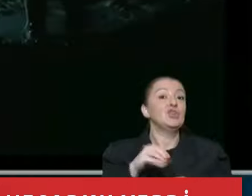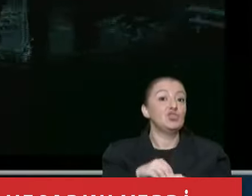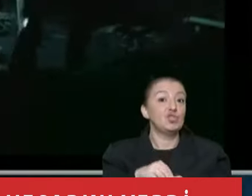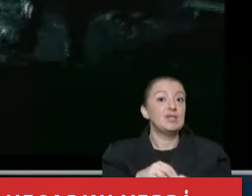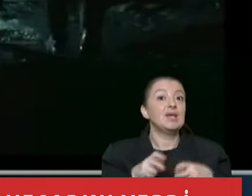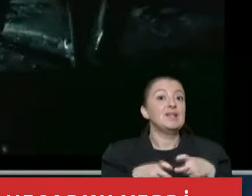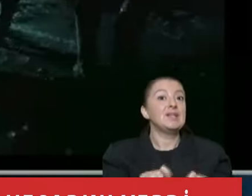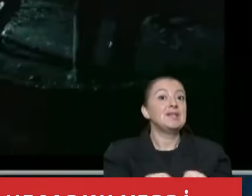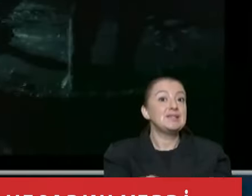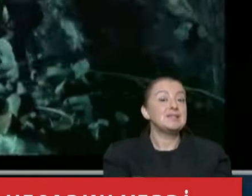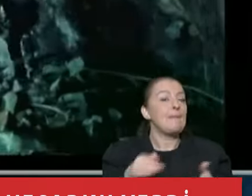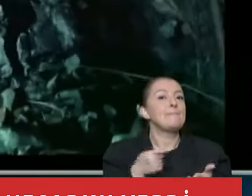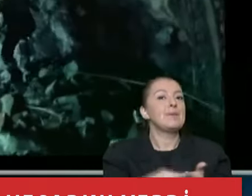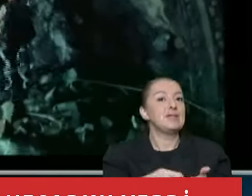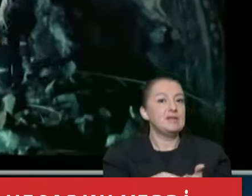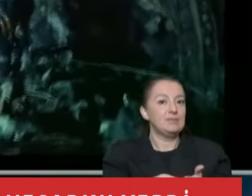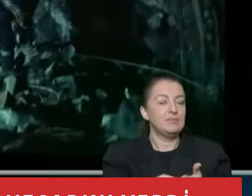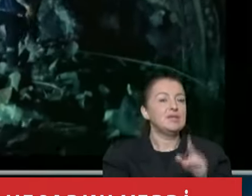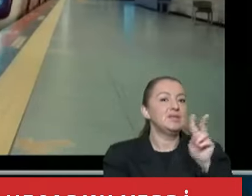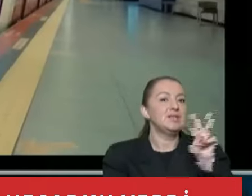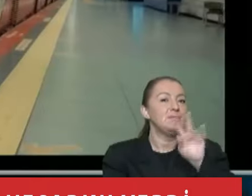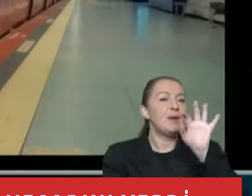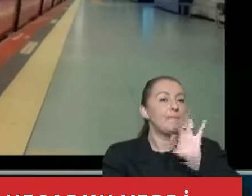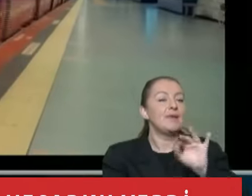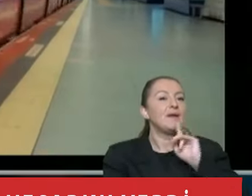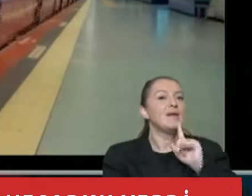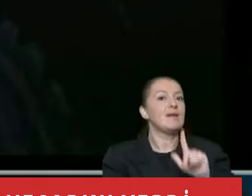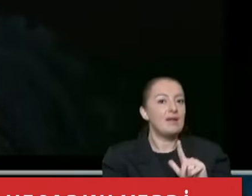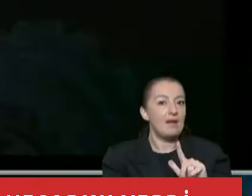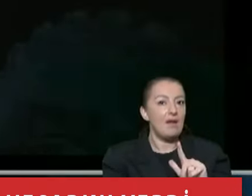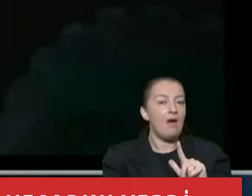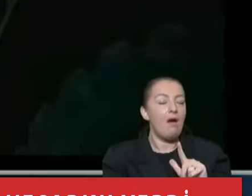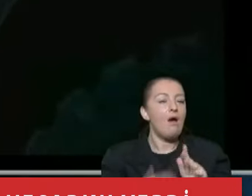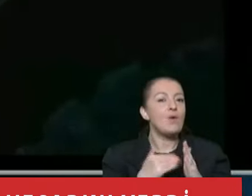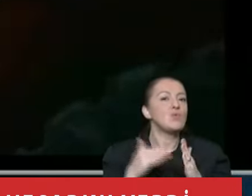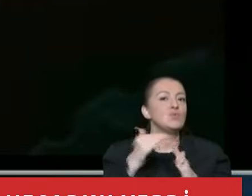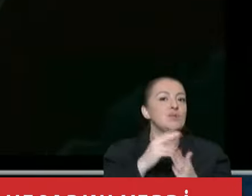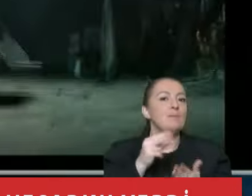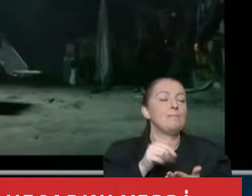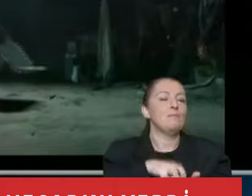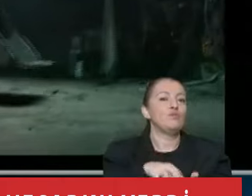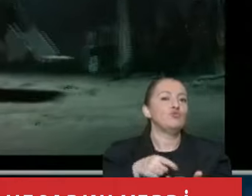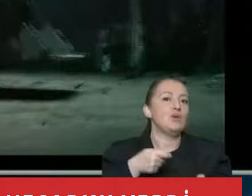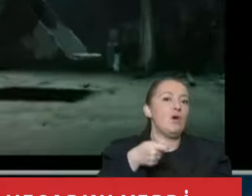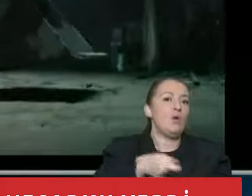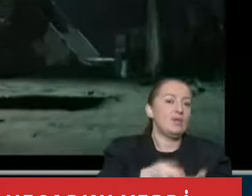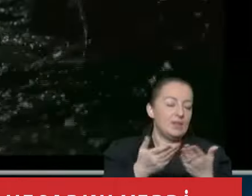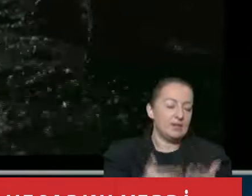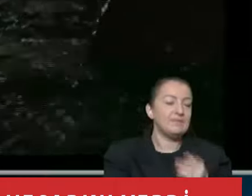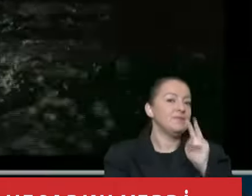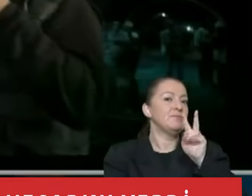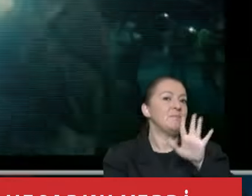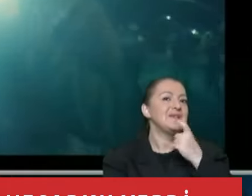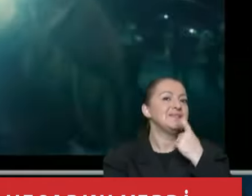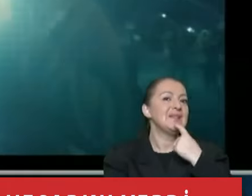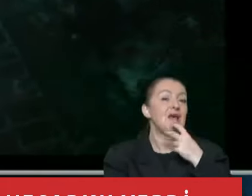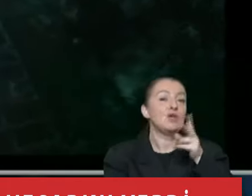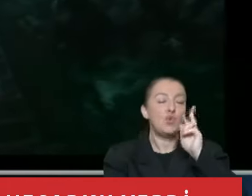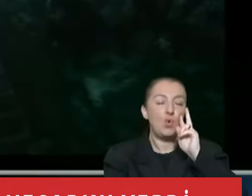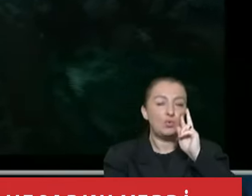raylı sistem yatırımına 20 milyar lira üzeri bütçe kullandık 2025 yılı sonuna